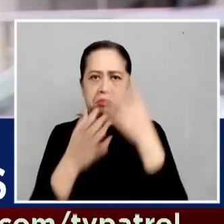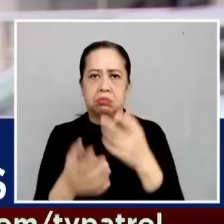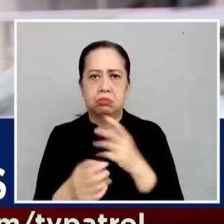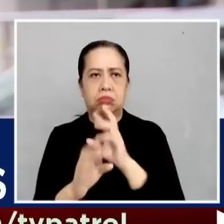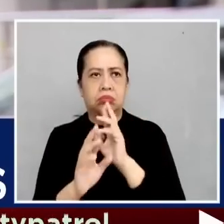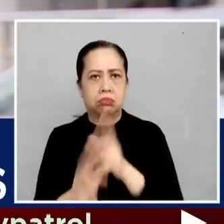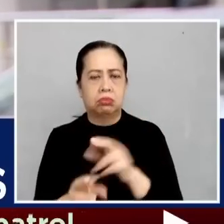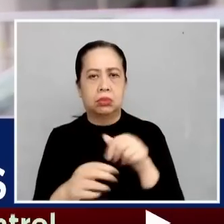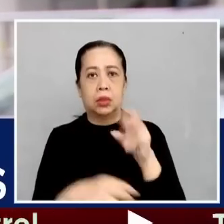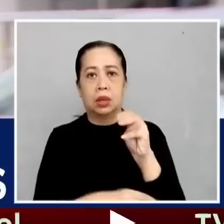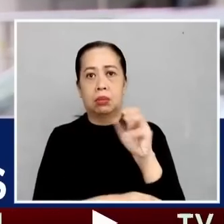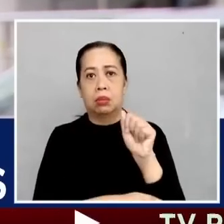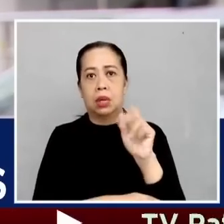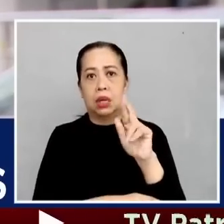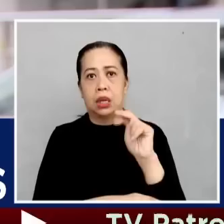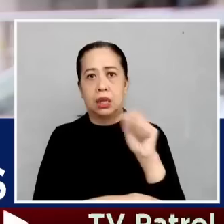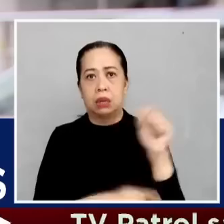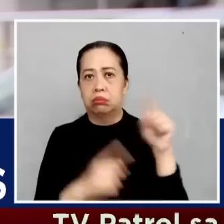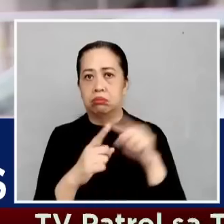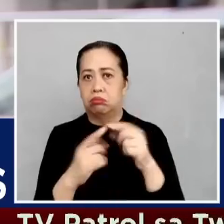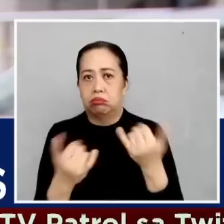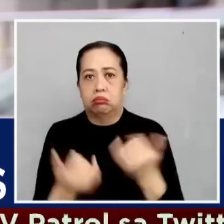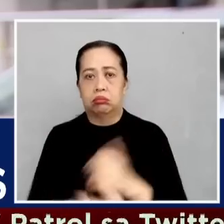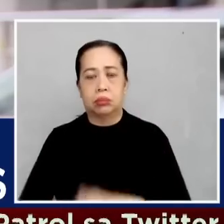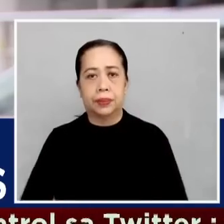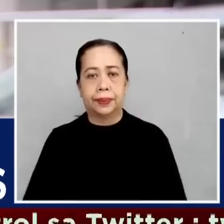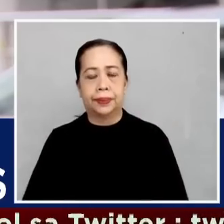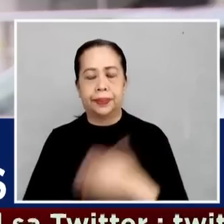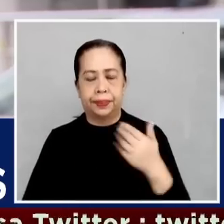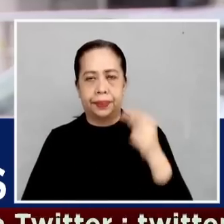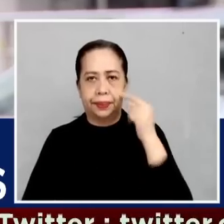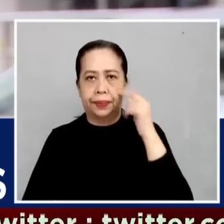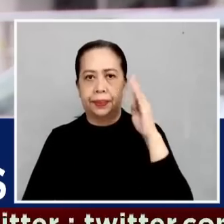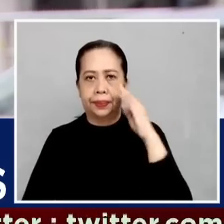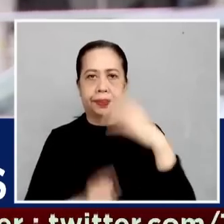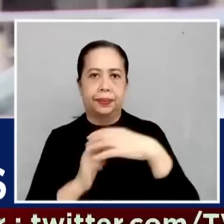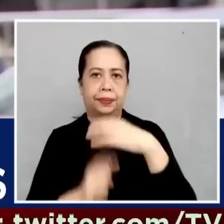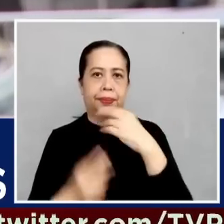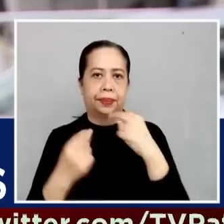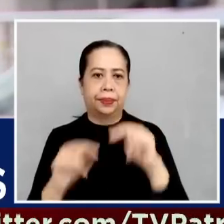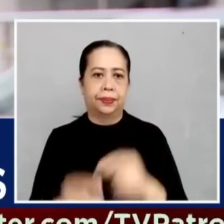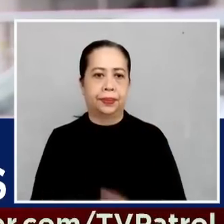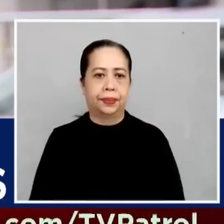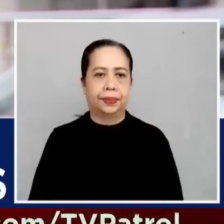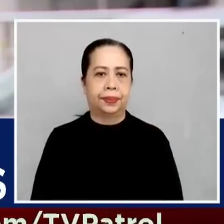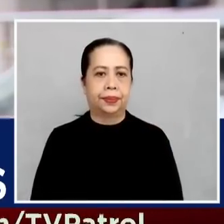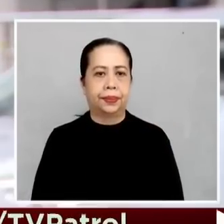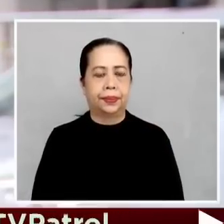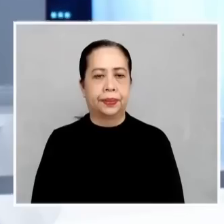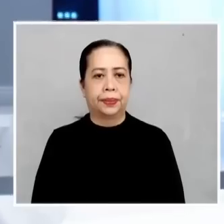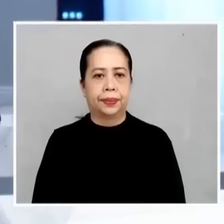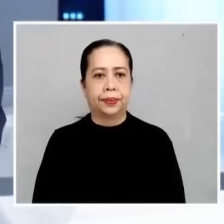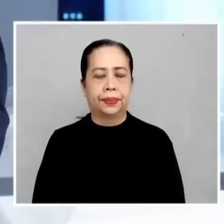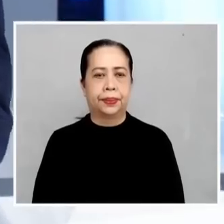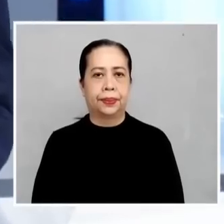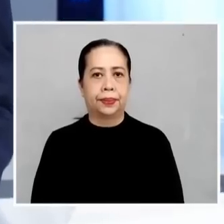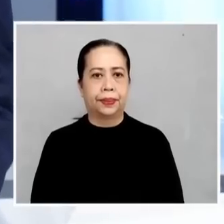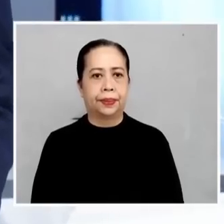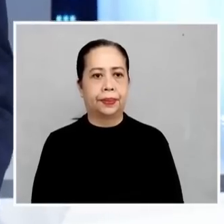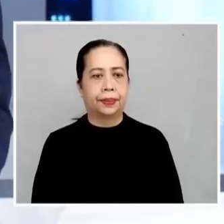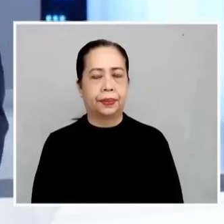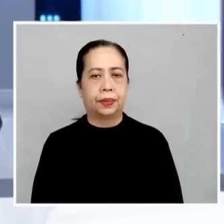ang marina tungkol dito hanggang ngayon. Nico Bawa, ABS-CBN News.